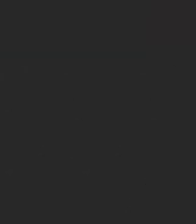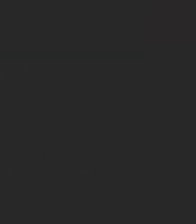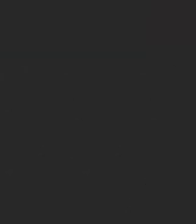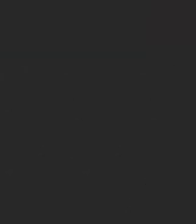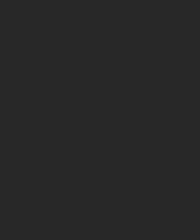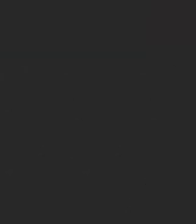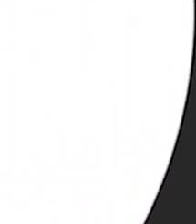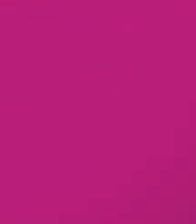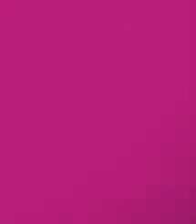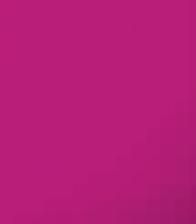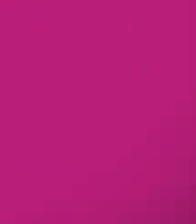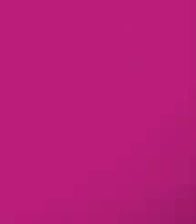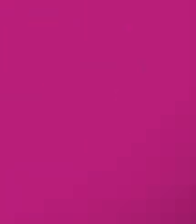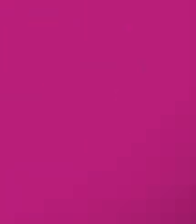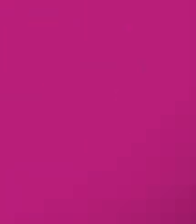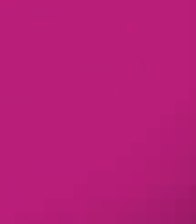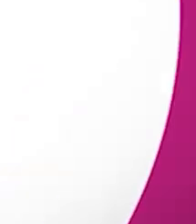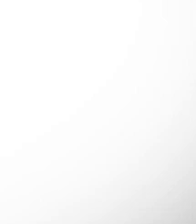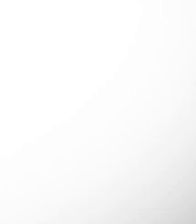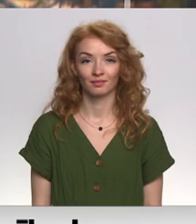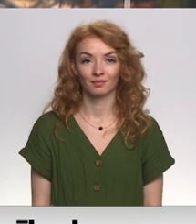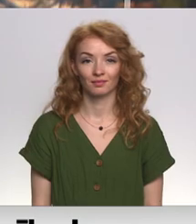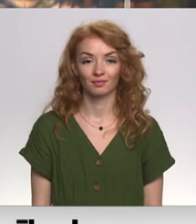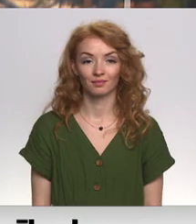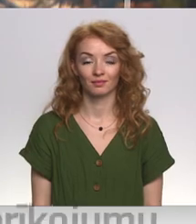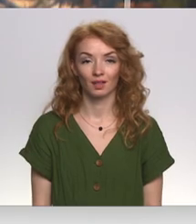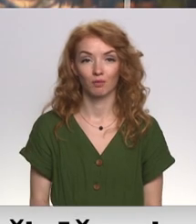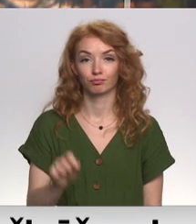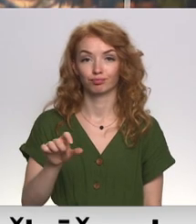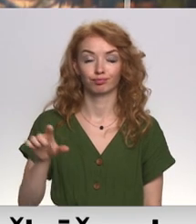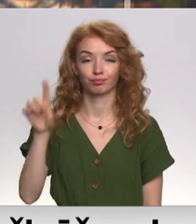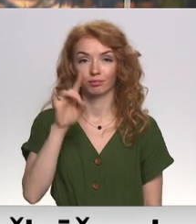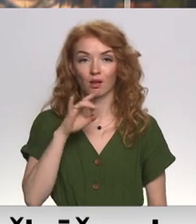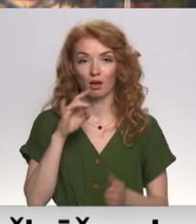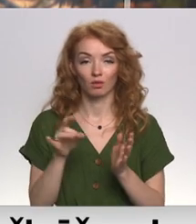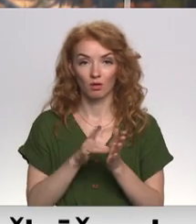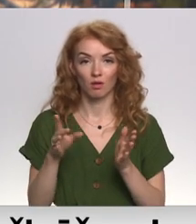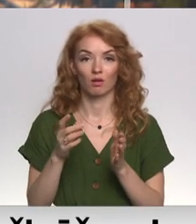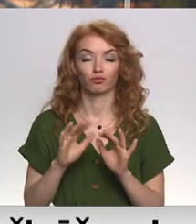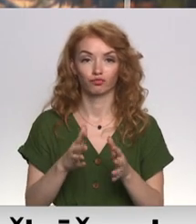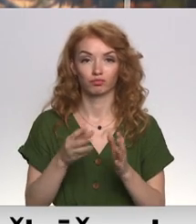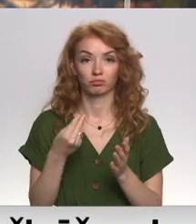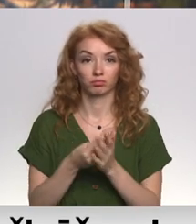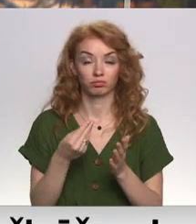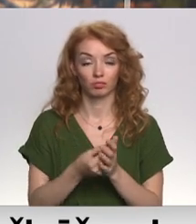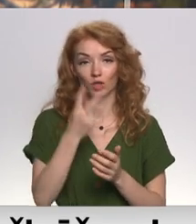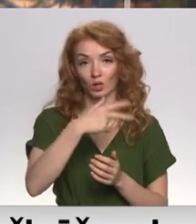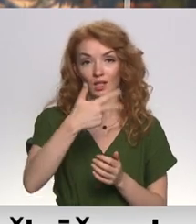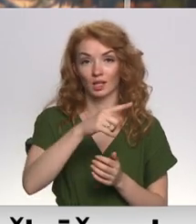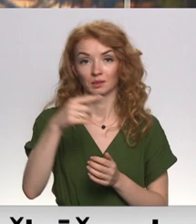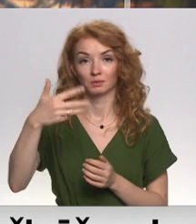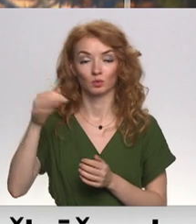Re, viss ēters ir te! Pieaugot energoresursu cenām no 30